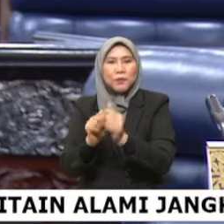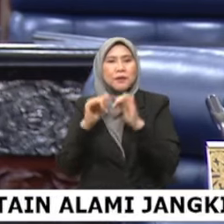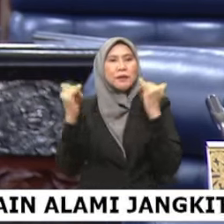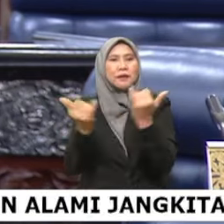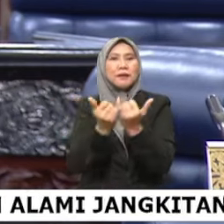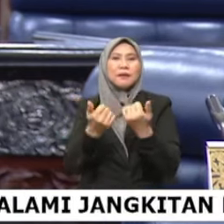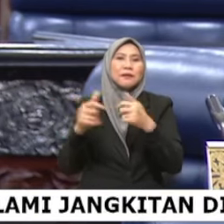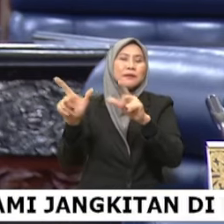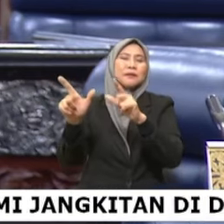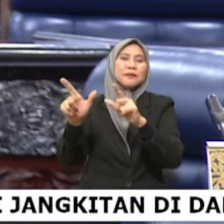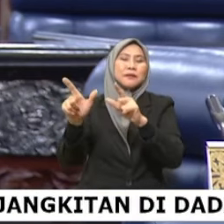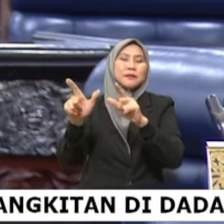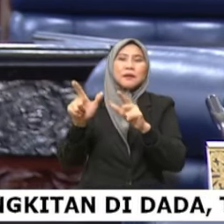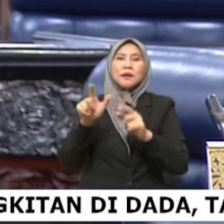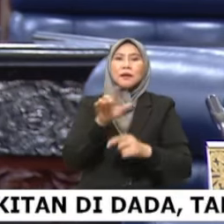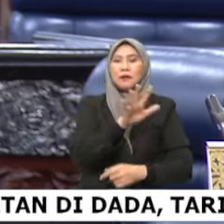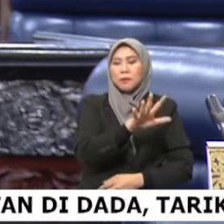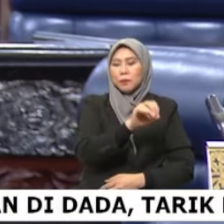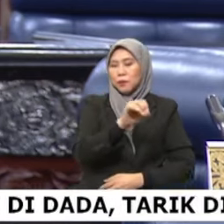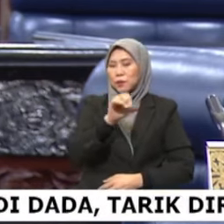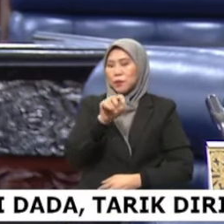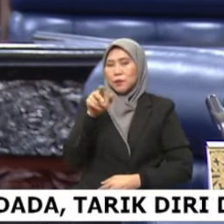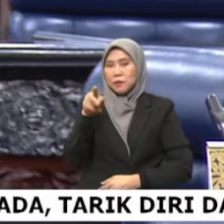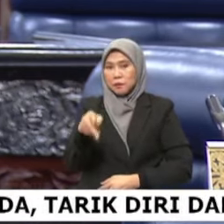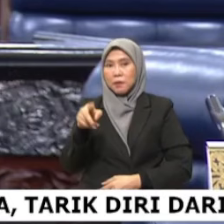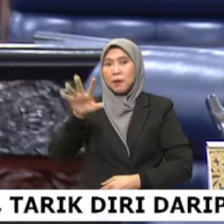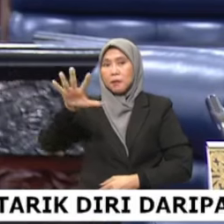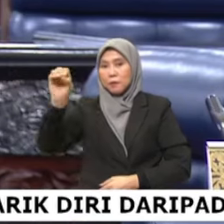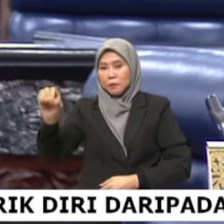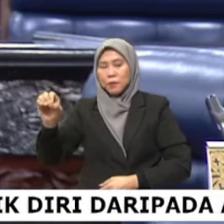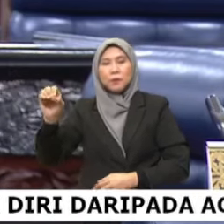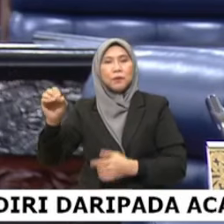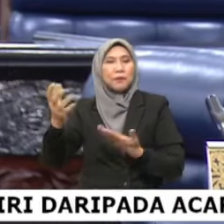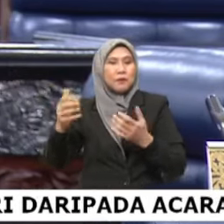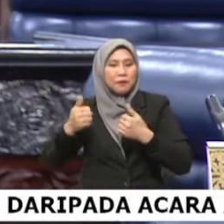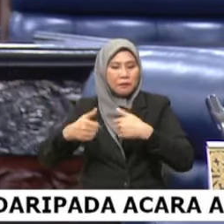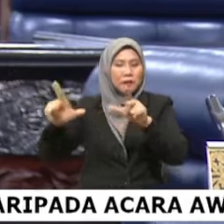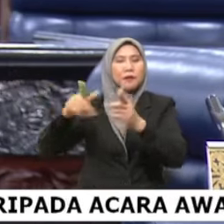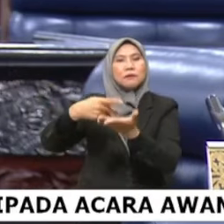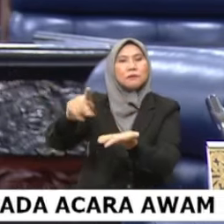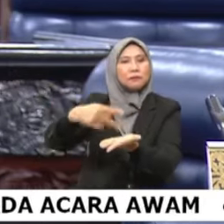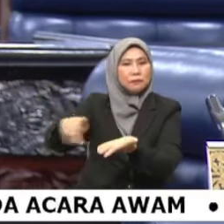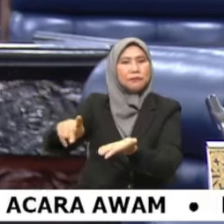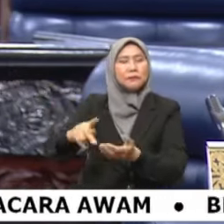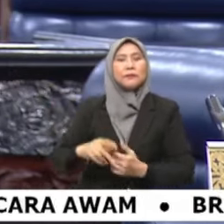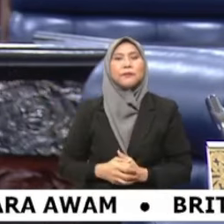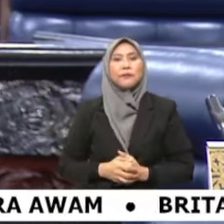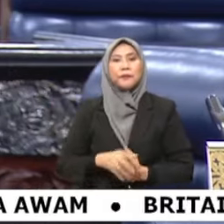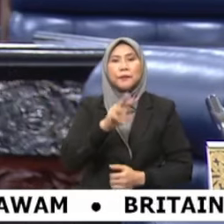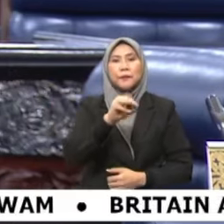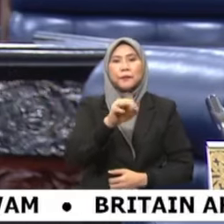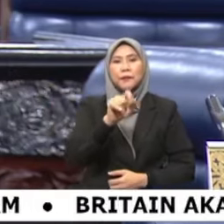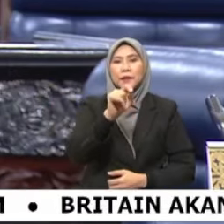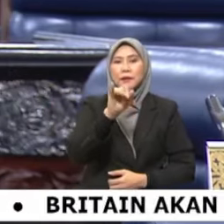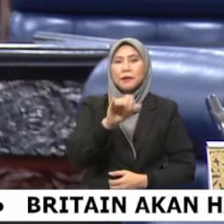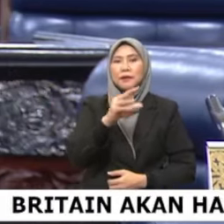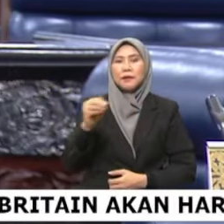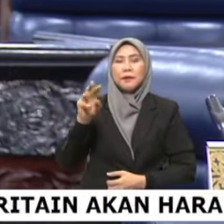layak dengan nisbah 50-50 bagi perbelanjaan yang layak. MITI dan MAIDA